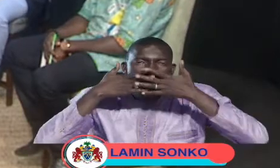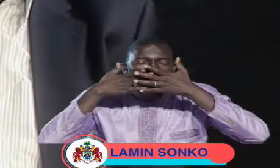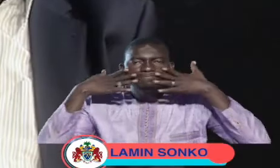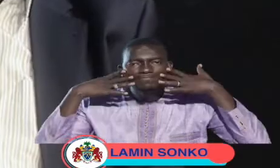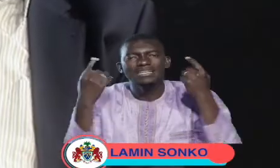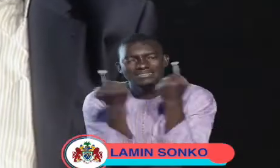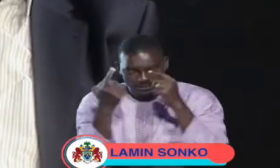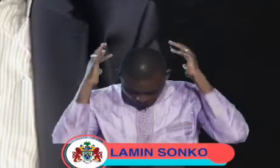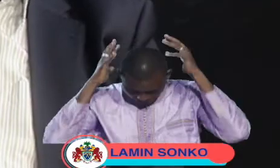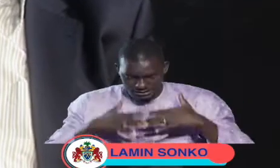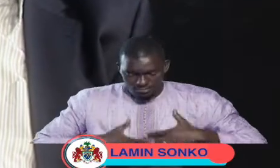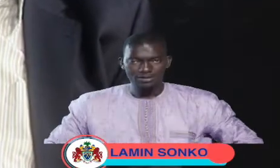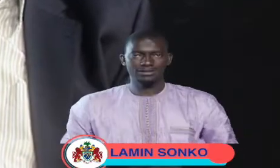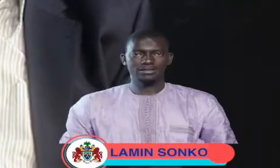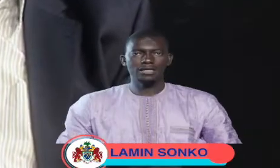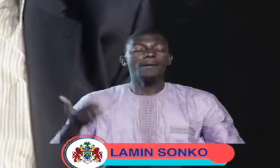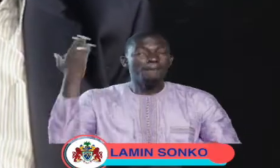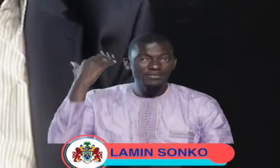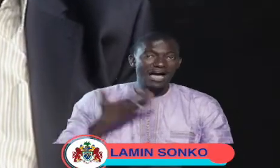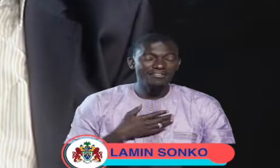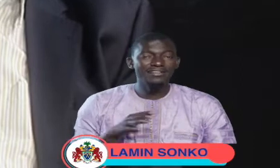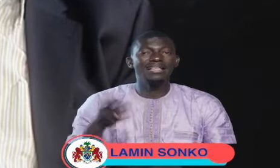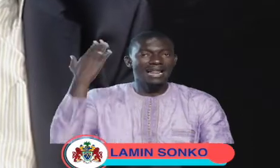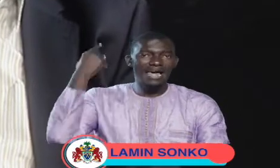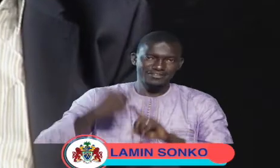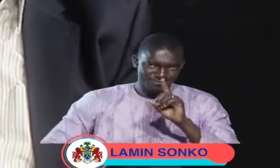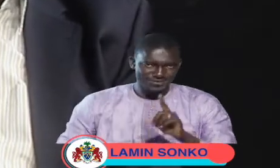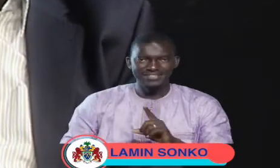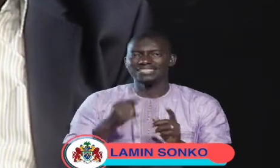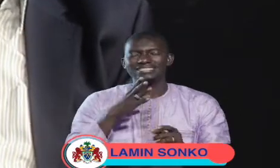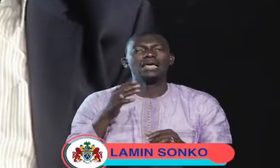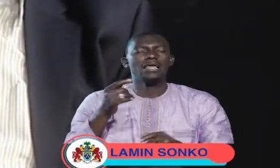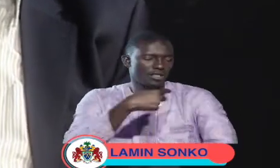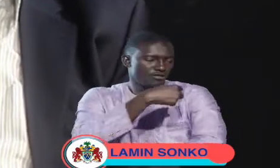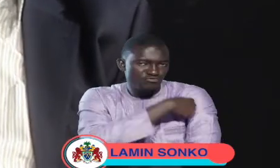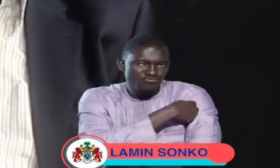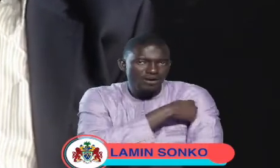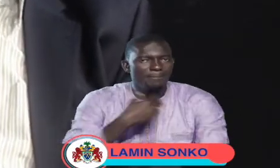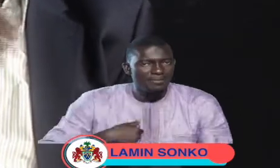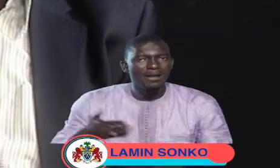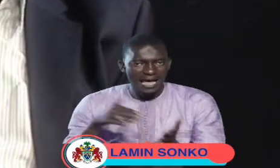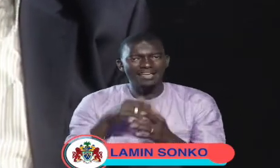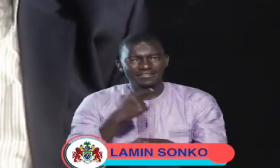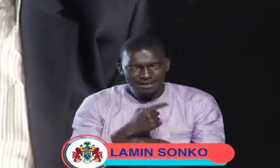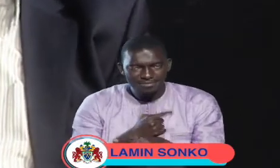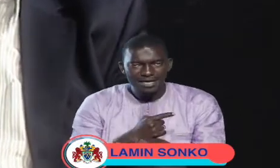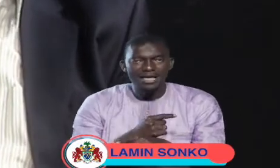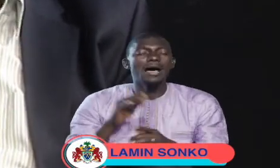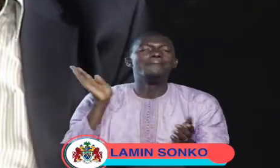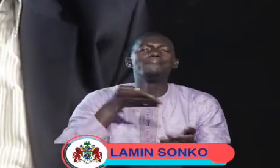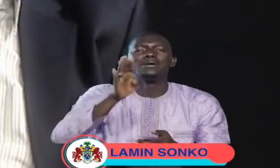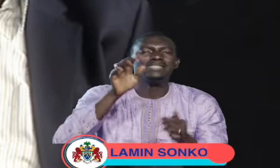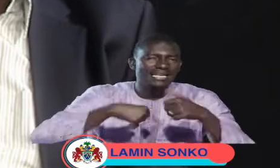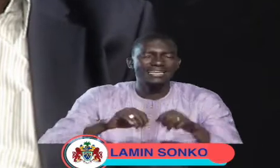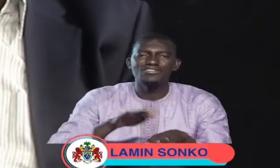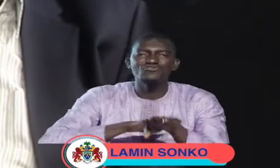commencé ça day waxone sa pengu kat ñu ngën passé last month la bobu gaay wax last month ñu ne pengu kat ñu ngën passé ñu ne tubaab bi ak tubaab ñew té lolu amut